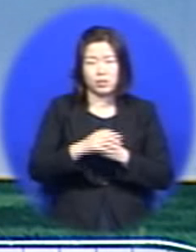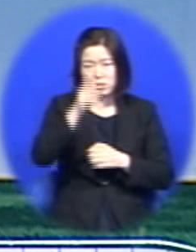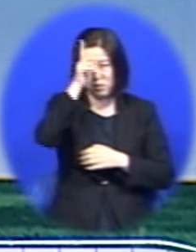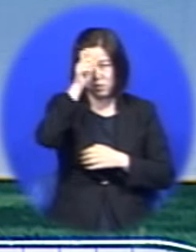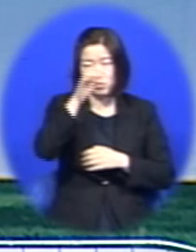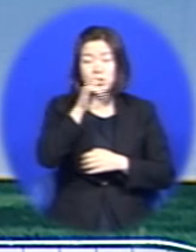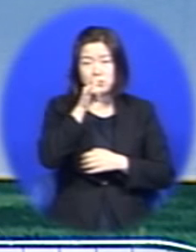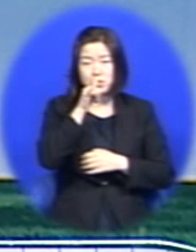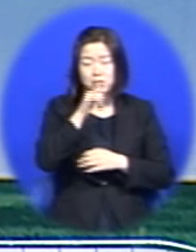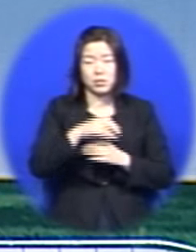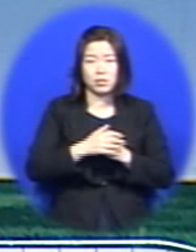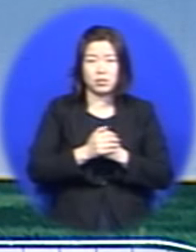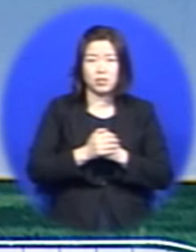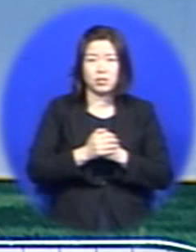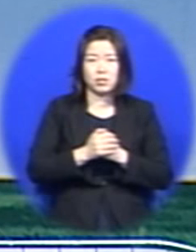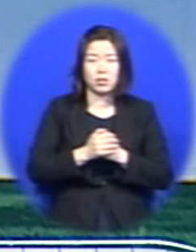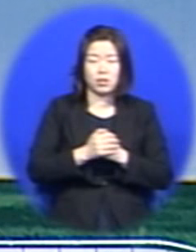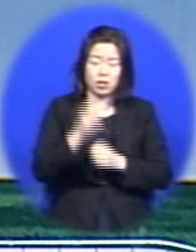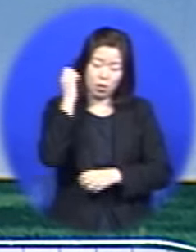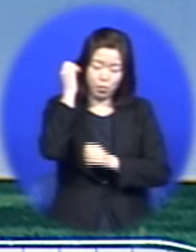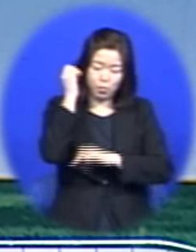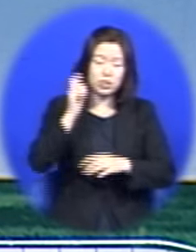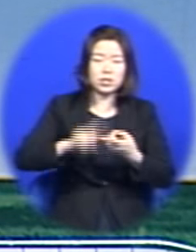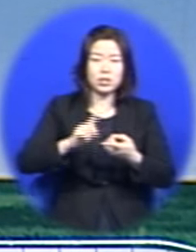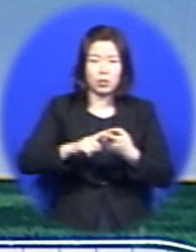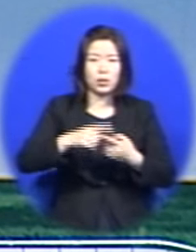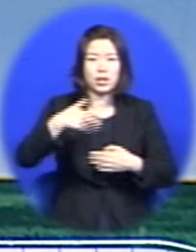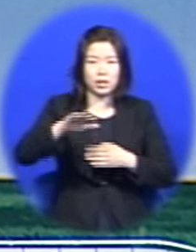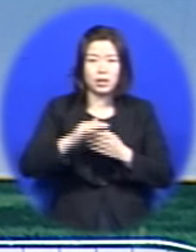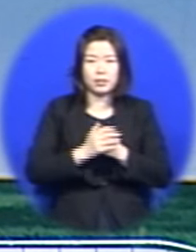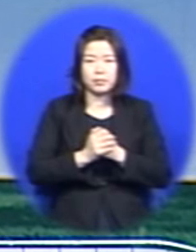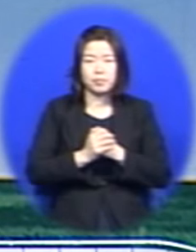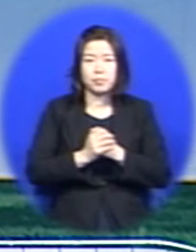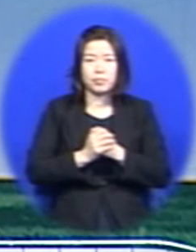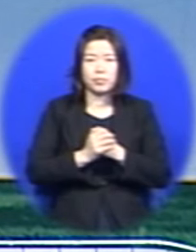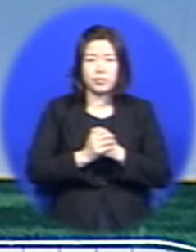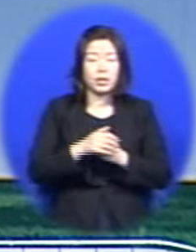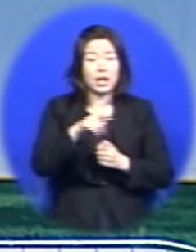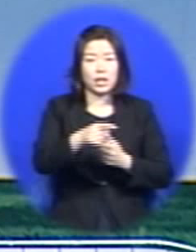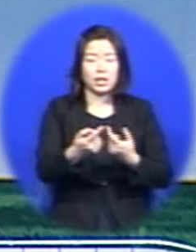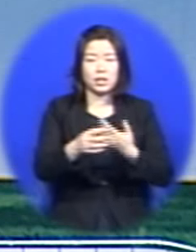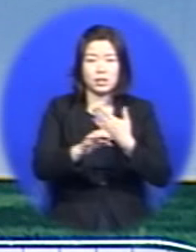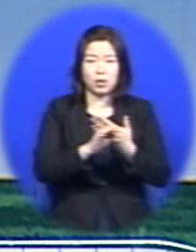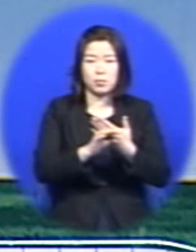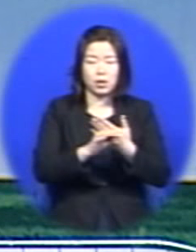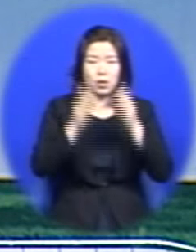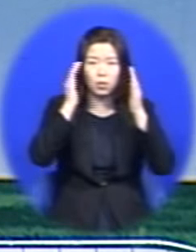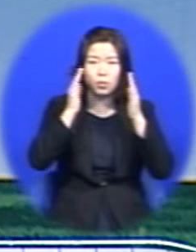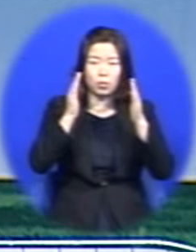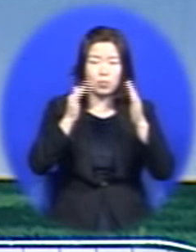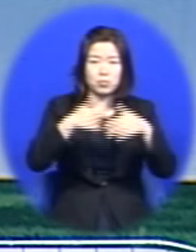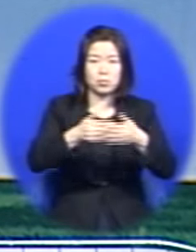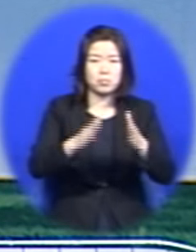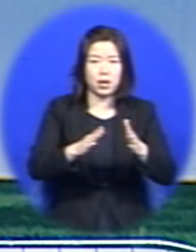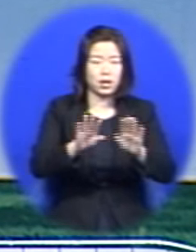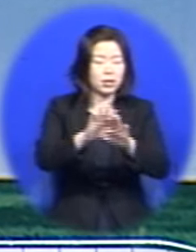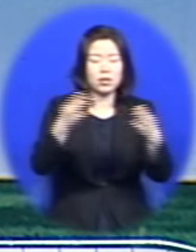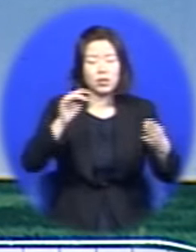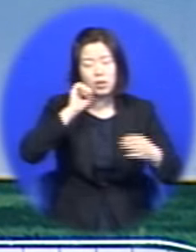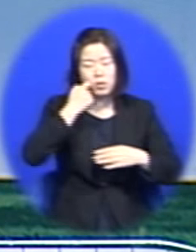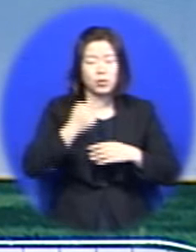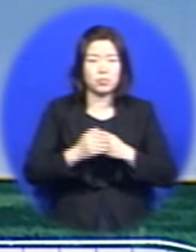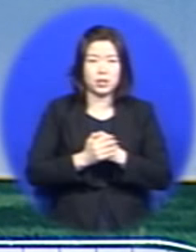고집을 부리셨대요. 원칙은 원칙이다. 이러면 공부방 열어줄 수 없다.